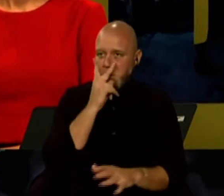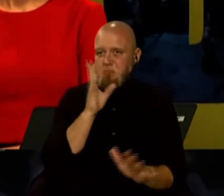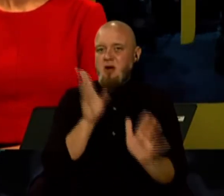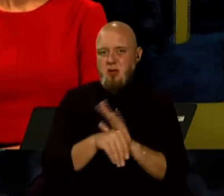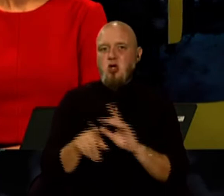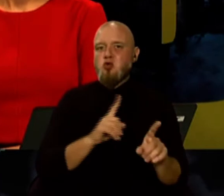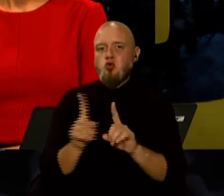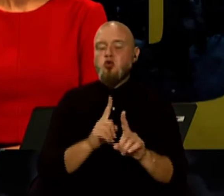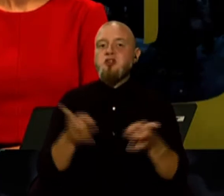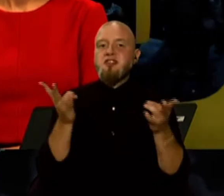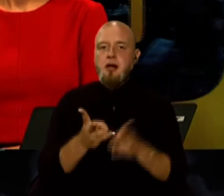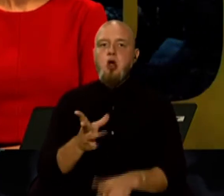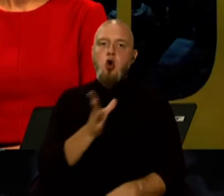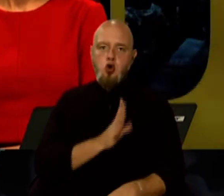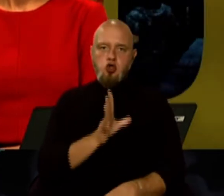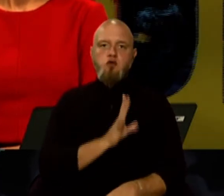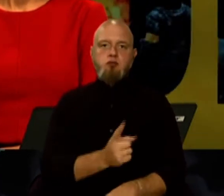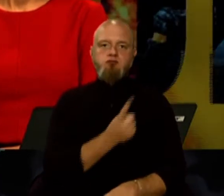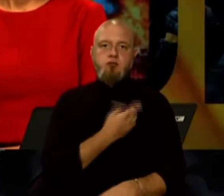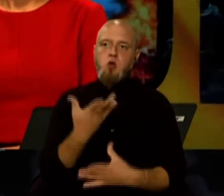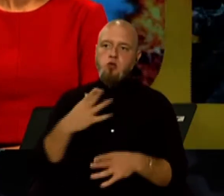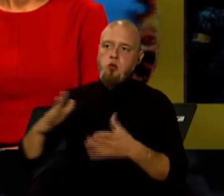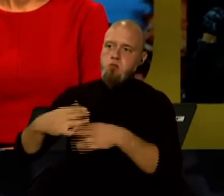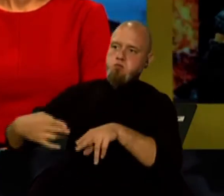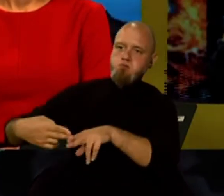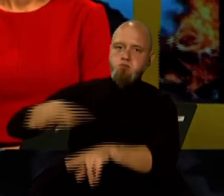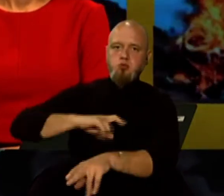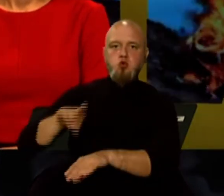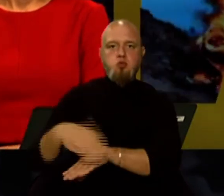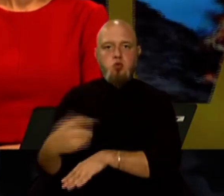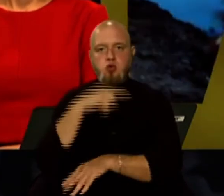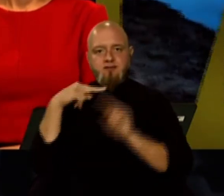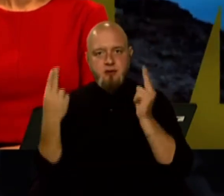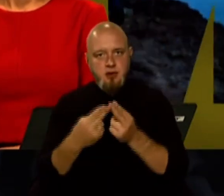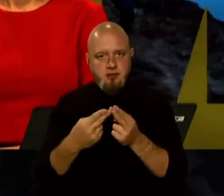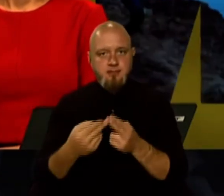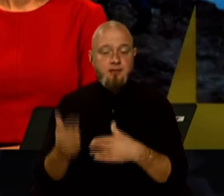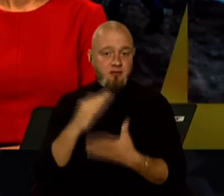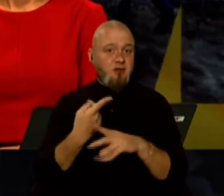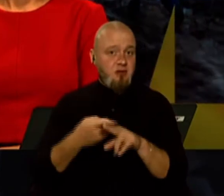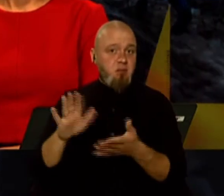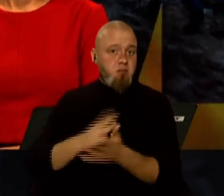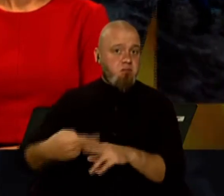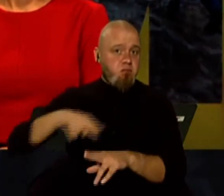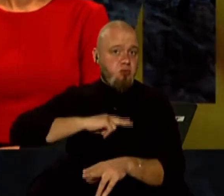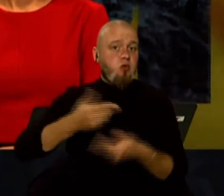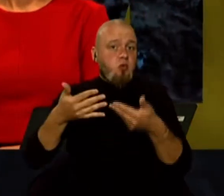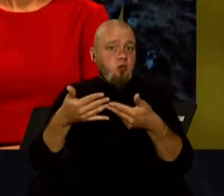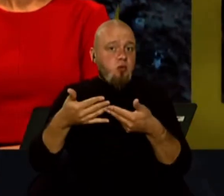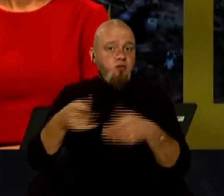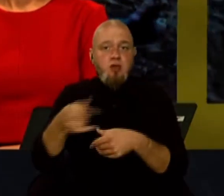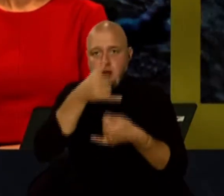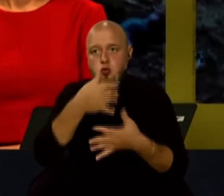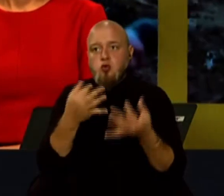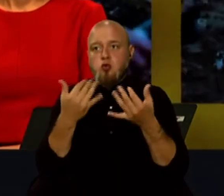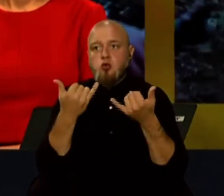передбачалося, що треба очікувати якусь помсту з боку Російської Федерації. От ця помста, вони не можуть